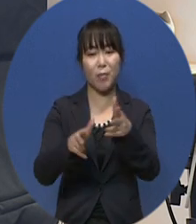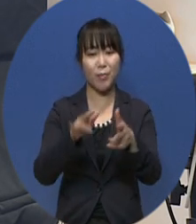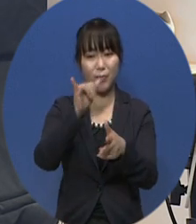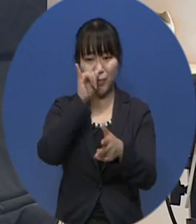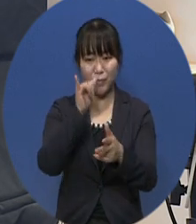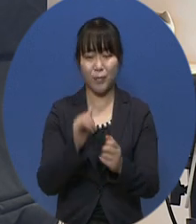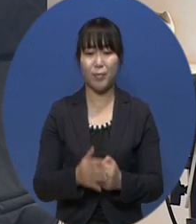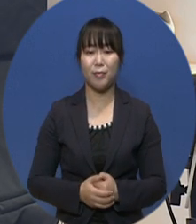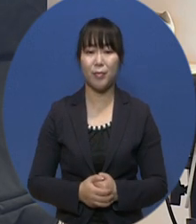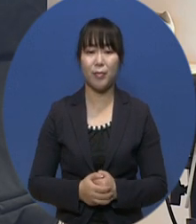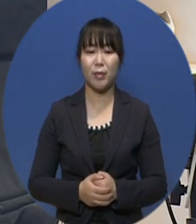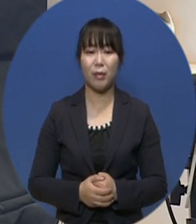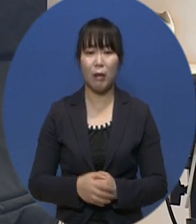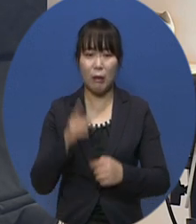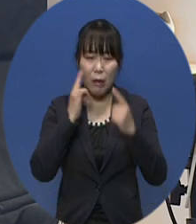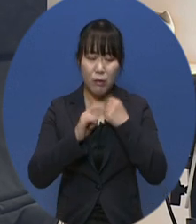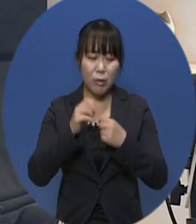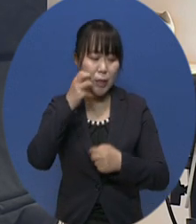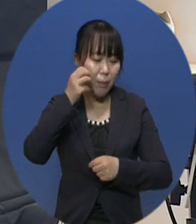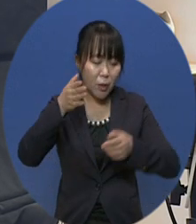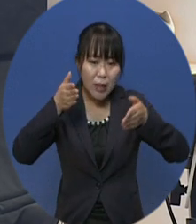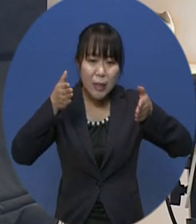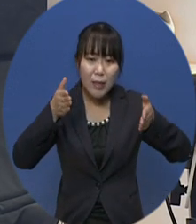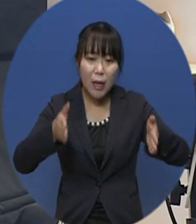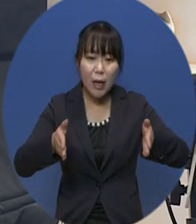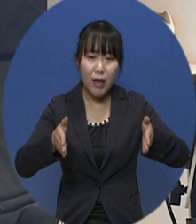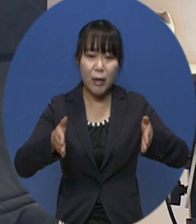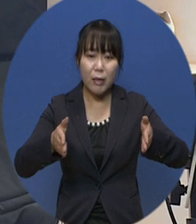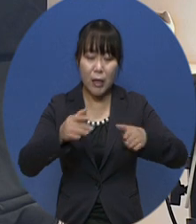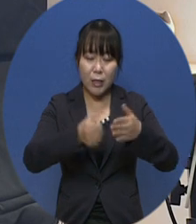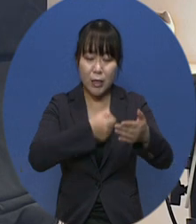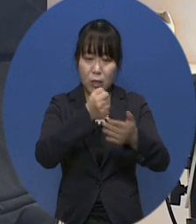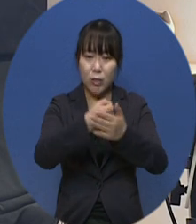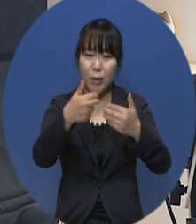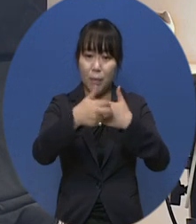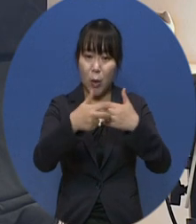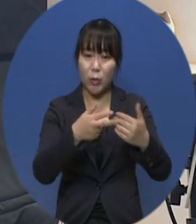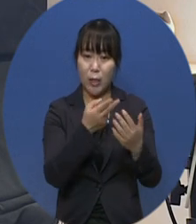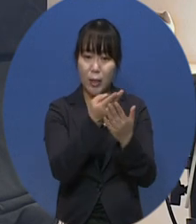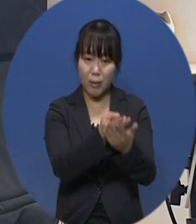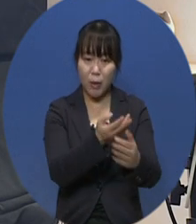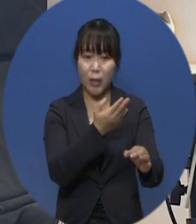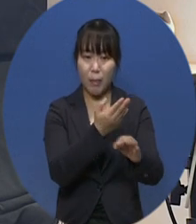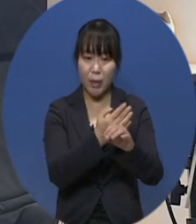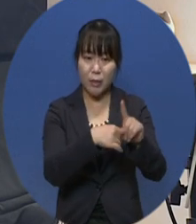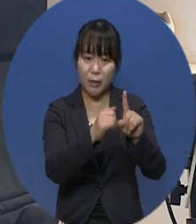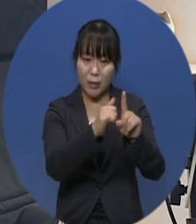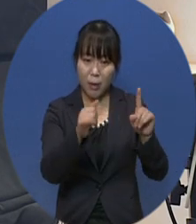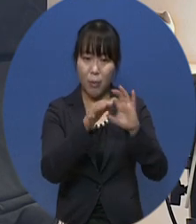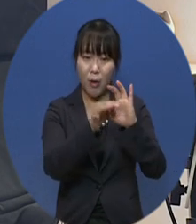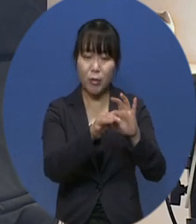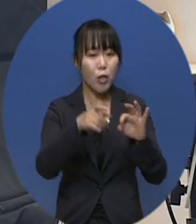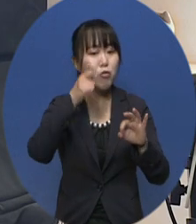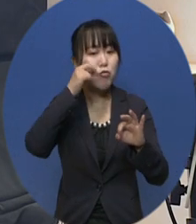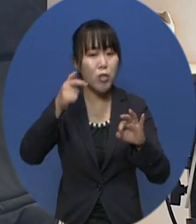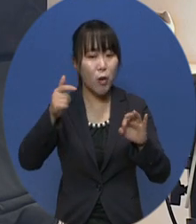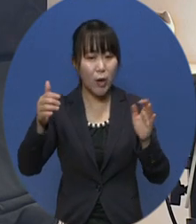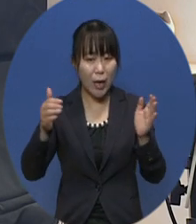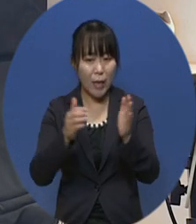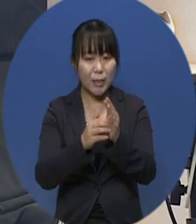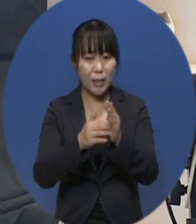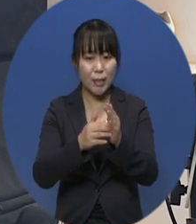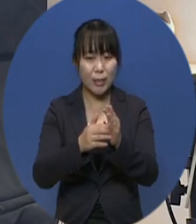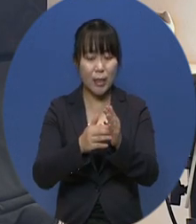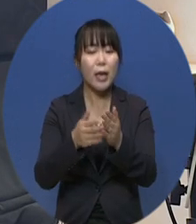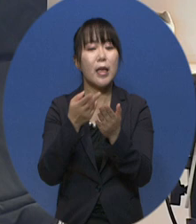그거는 다치고 나서 3개월 이내에 입원, 그 지정 병원에 입원을 하면 네. 그 사람에 한해서는 6개월까지는